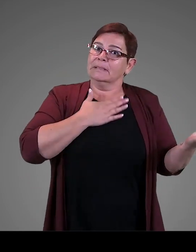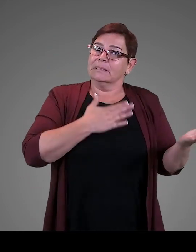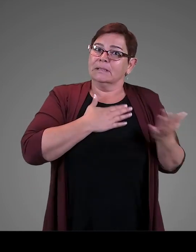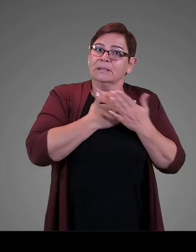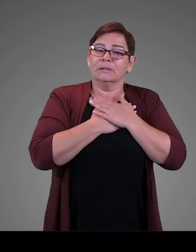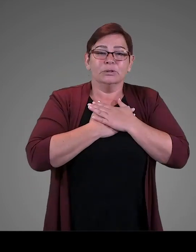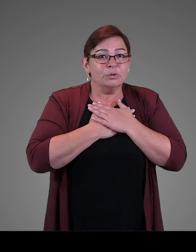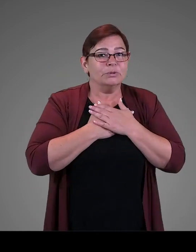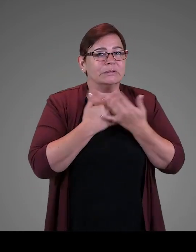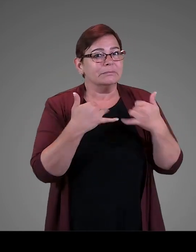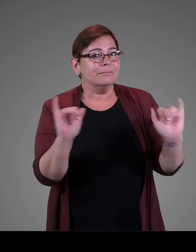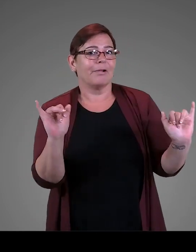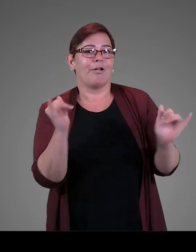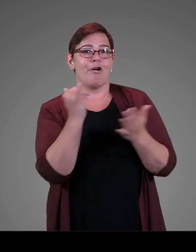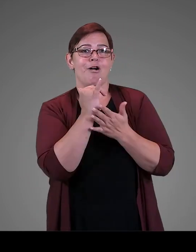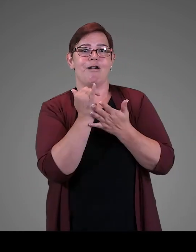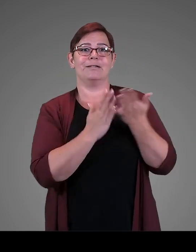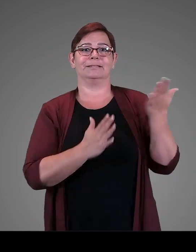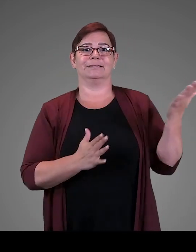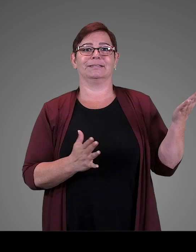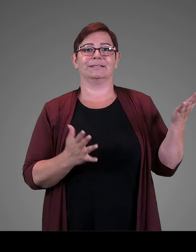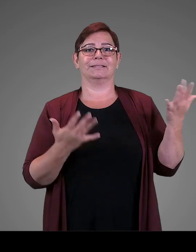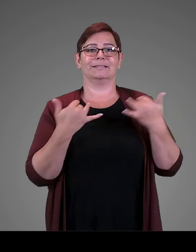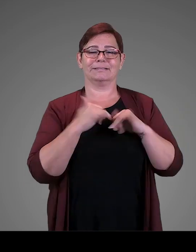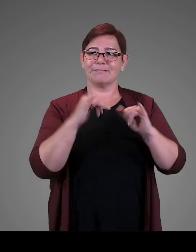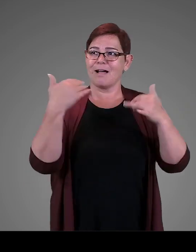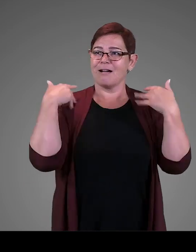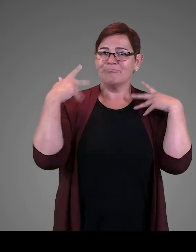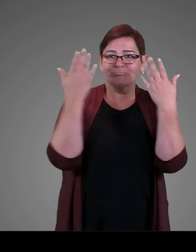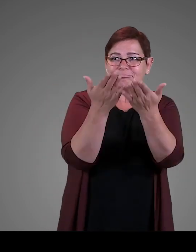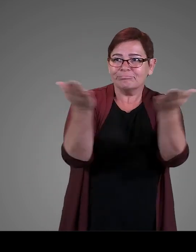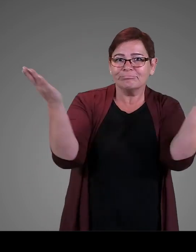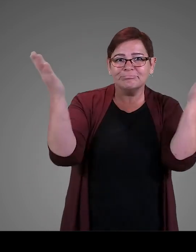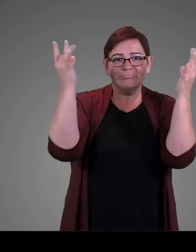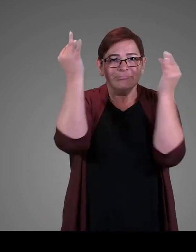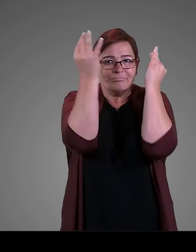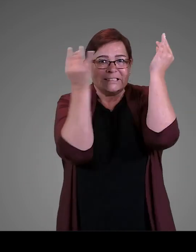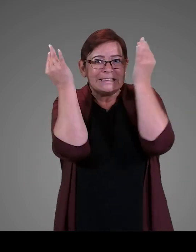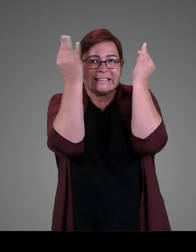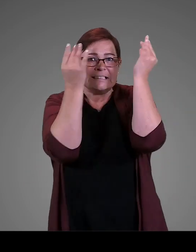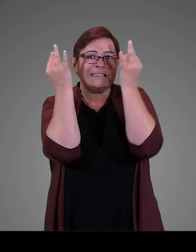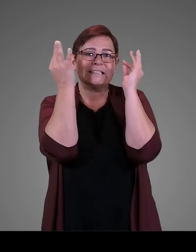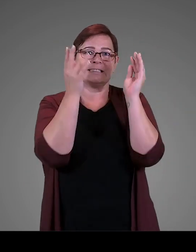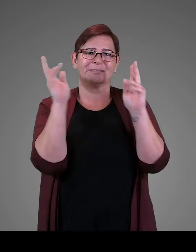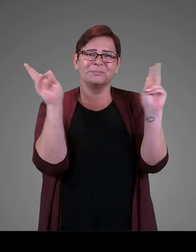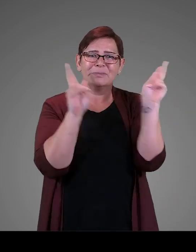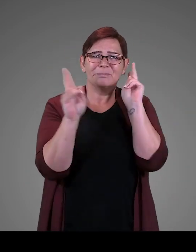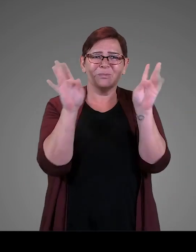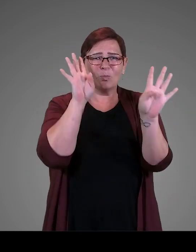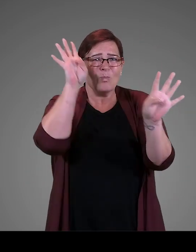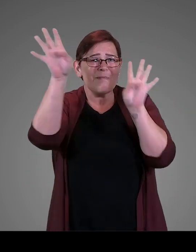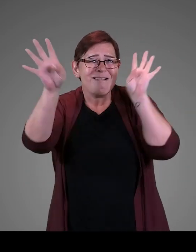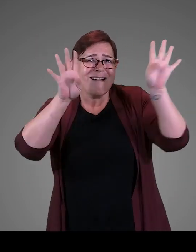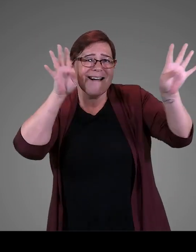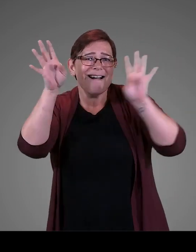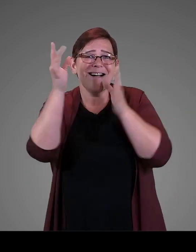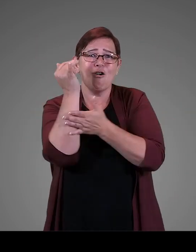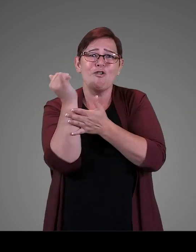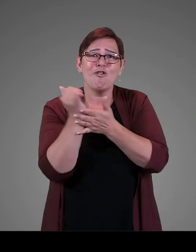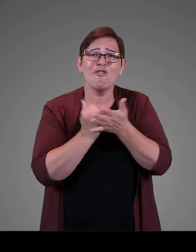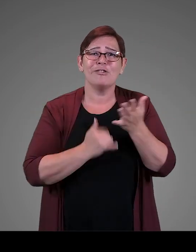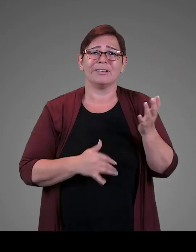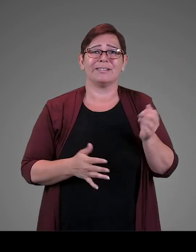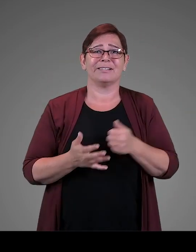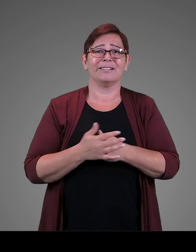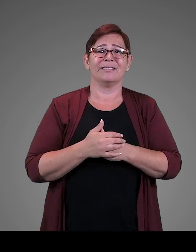Mais, Hugo, je vais te dire qu'on est encore chanceux qu'il y ait des artistes, et c'est ça notre